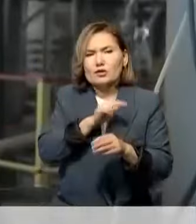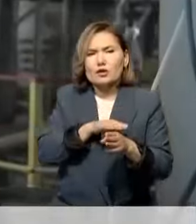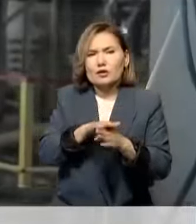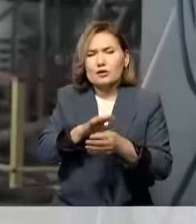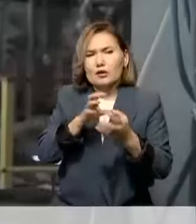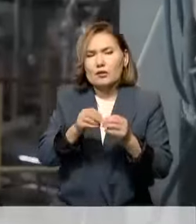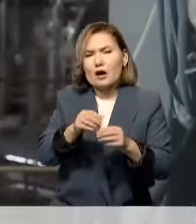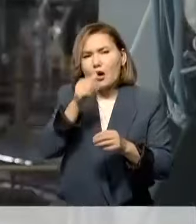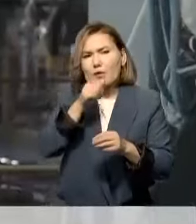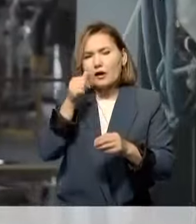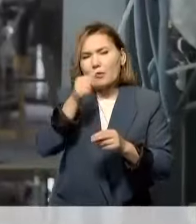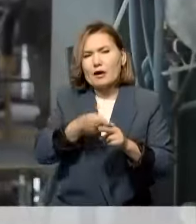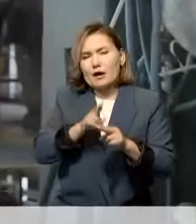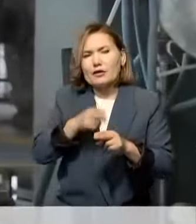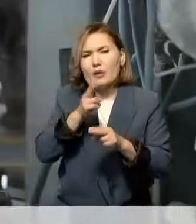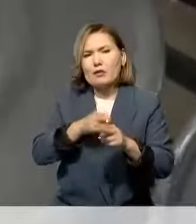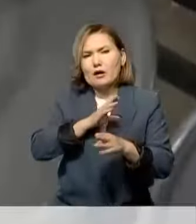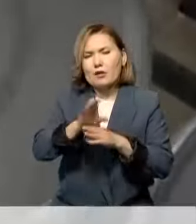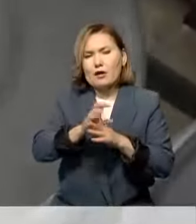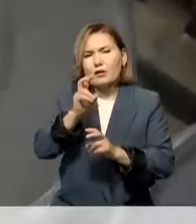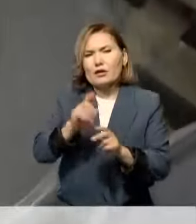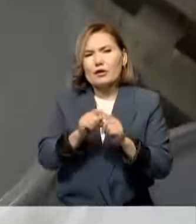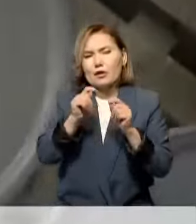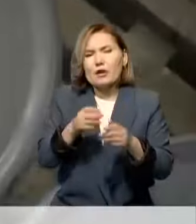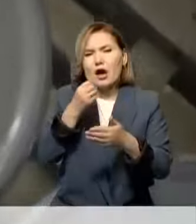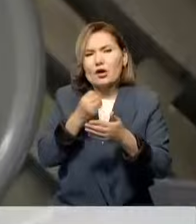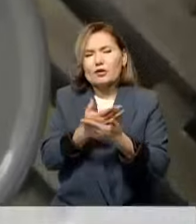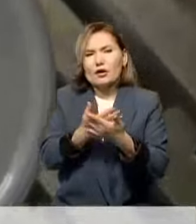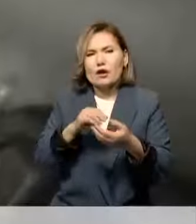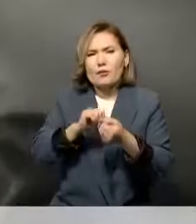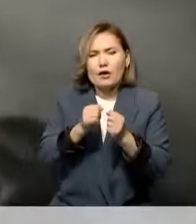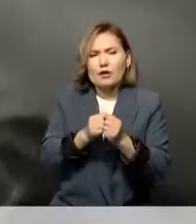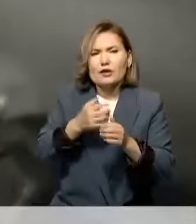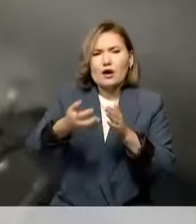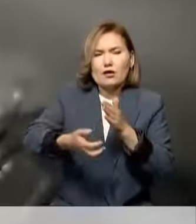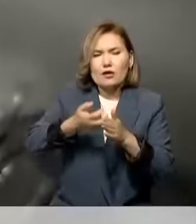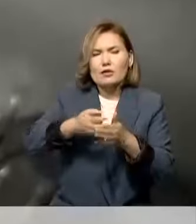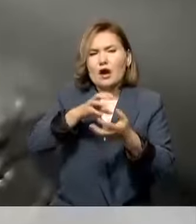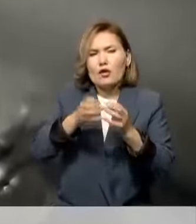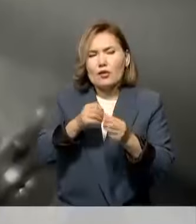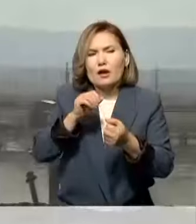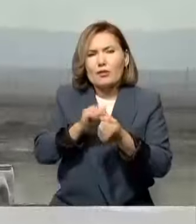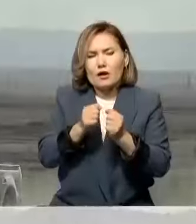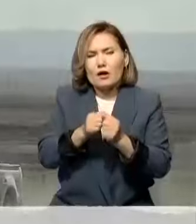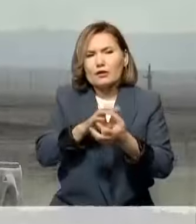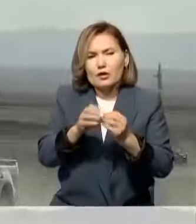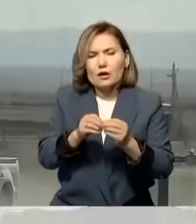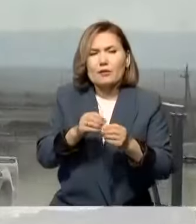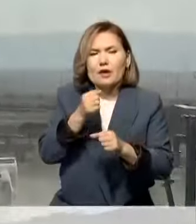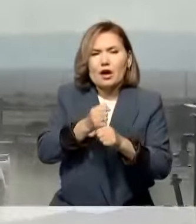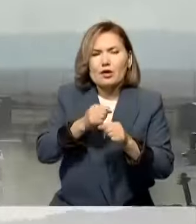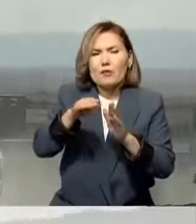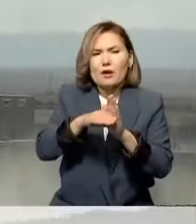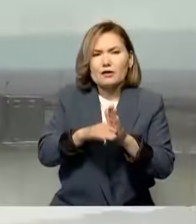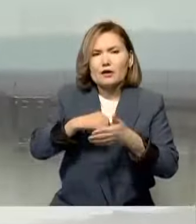береді. Былтыр сирек жер металдарын өндіруге, жаңа өнімдер жасауға және құнды компоненттерді алу технологияларын жаңартуға бағытталған ғылыми технологиялық даму